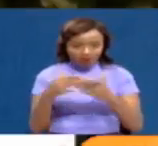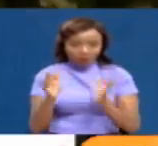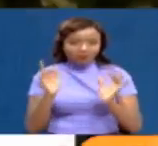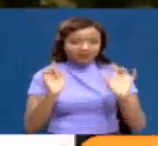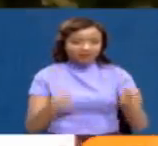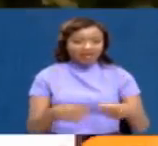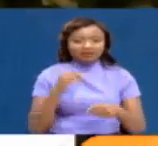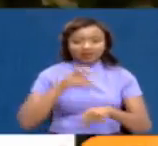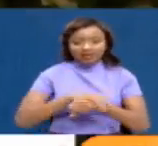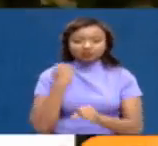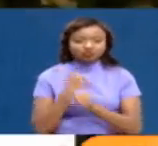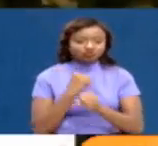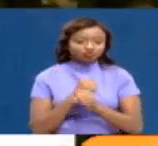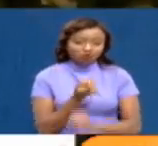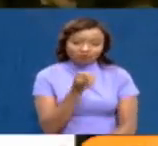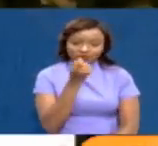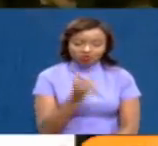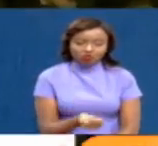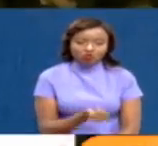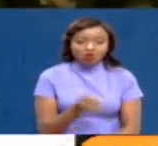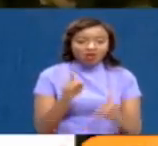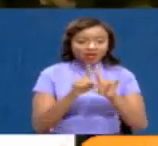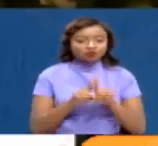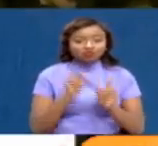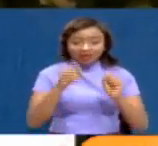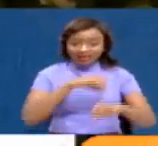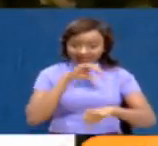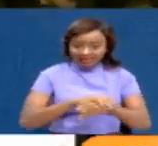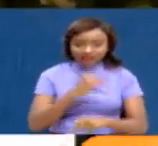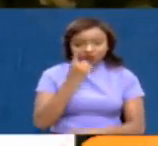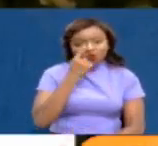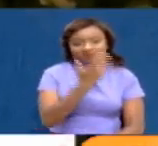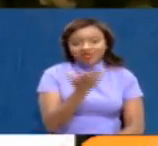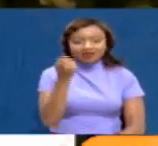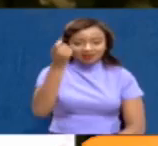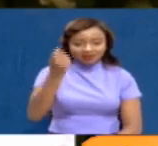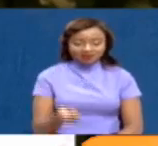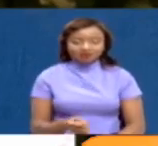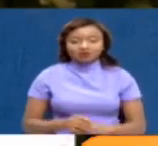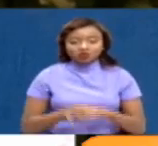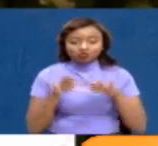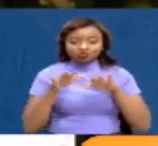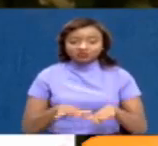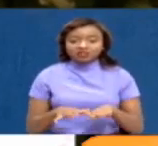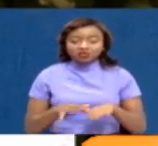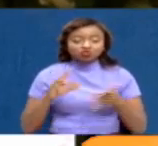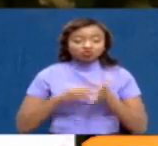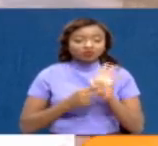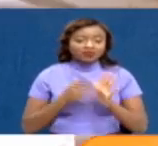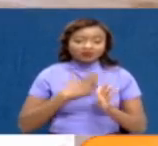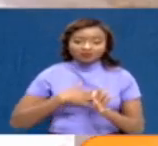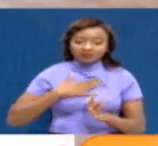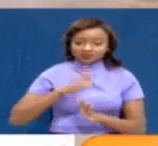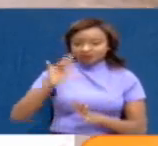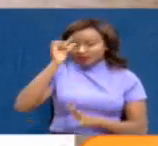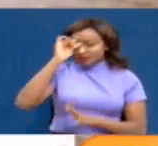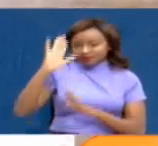muda. Athari ya mafuriko tayari imetufikia, na watu watoke chini ya mto na serikali waweze